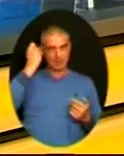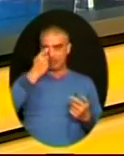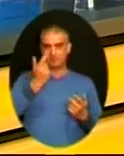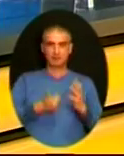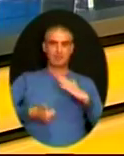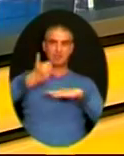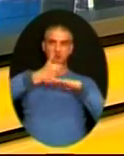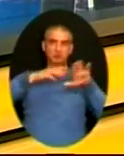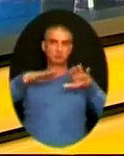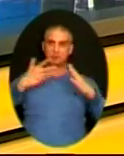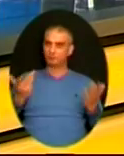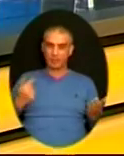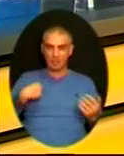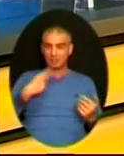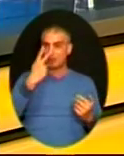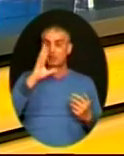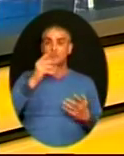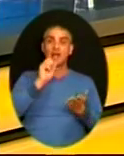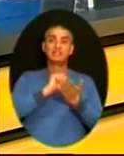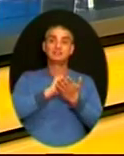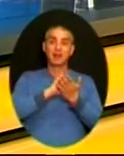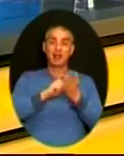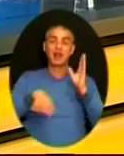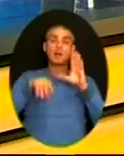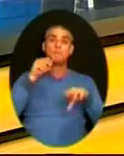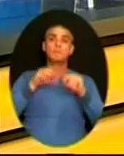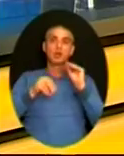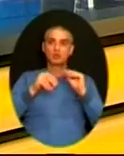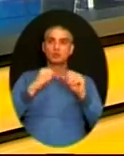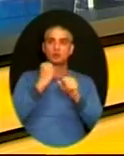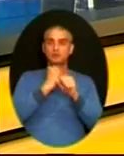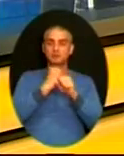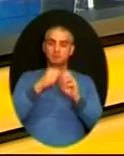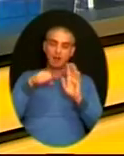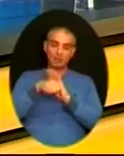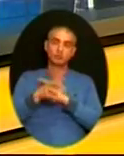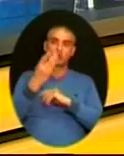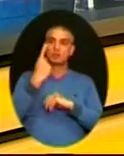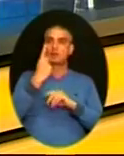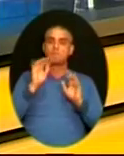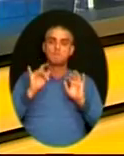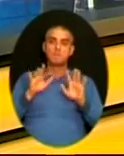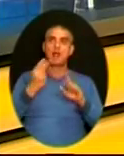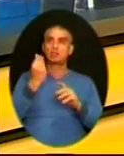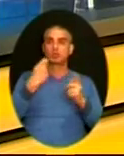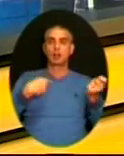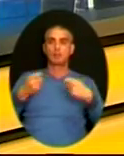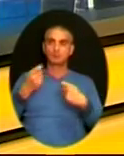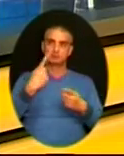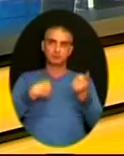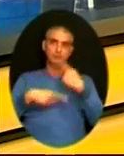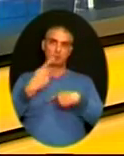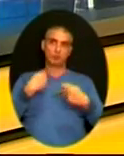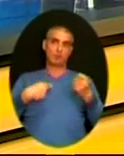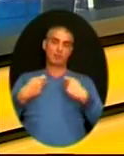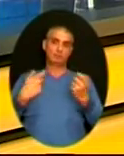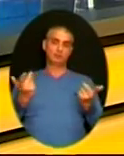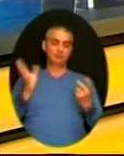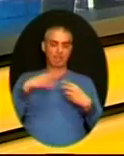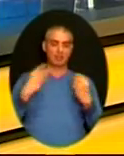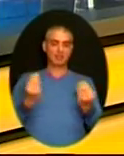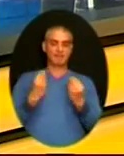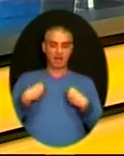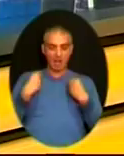ברשות הממשלה. אני רואה שאם חלילה הולכים לבחירות, הולכים להשקיע עוד מיליארד שקל לבזבז, במקום לבזבז את זה